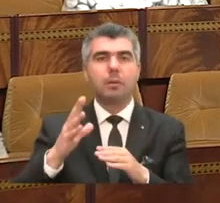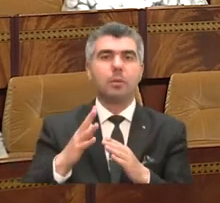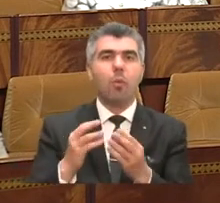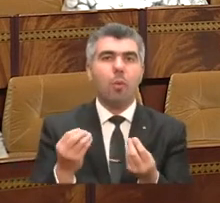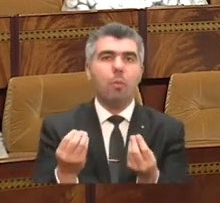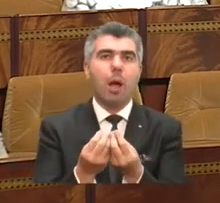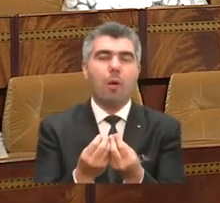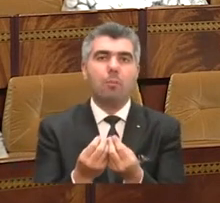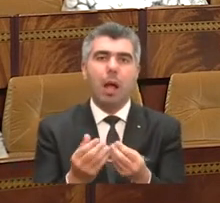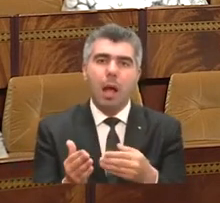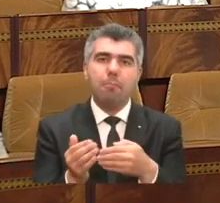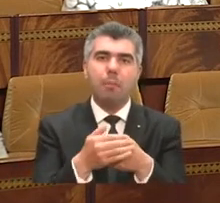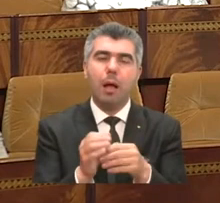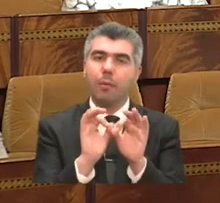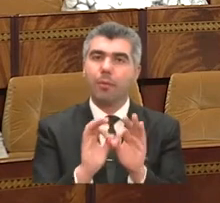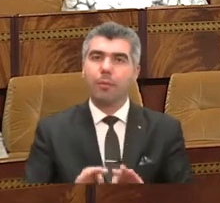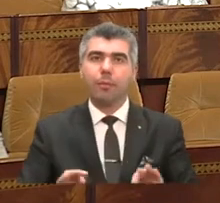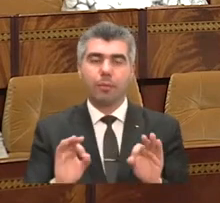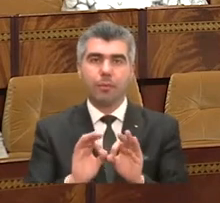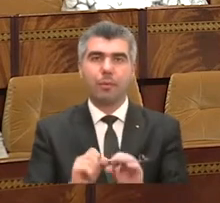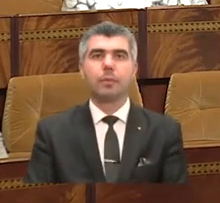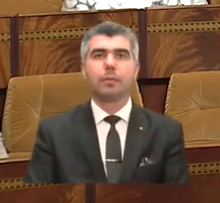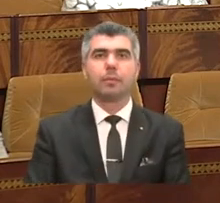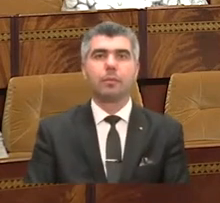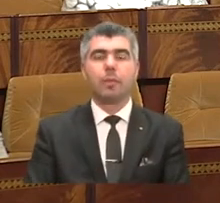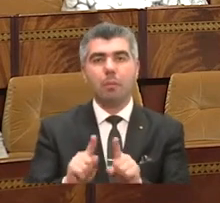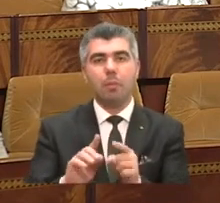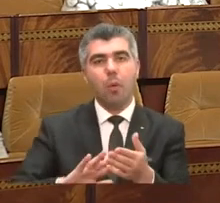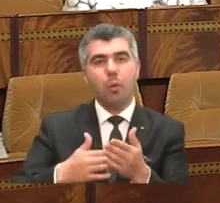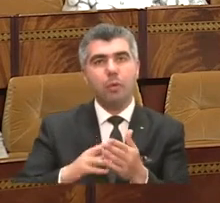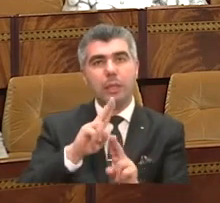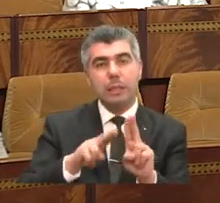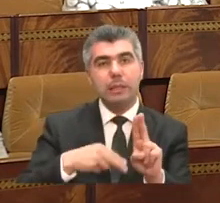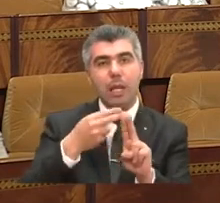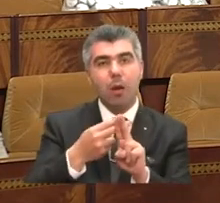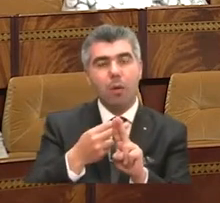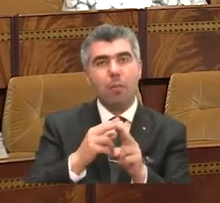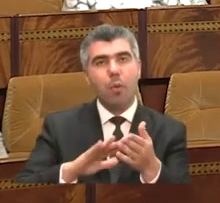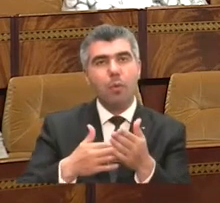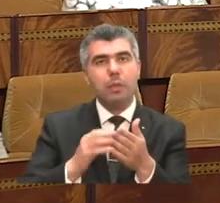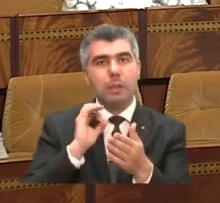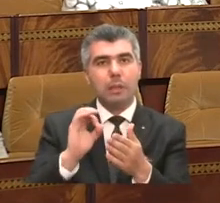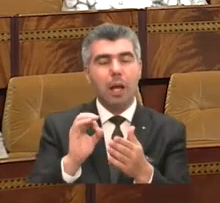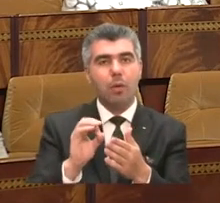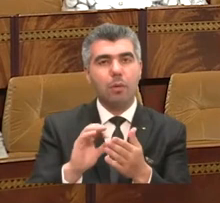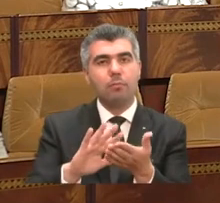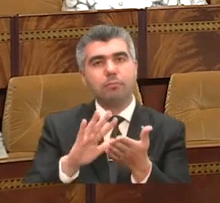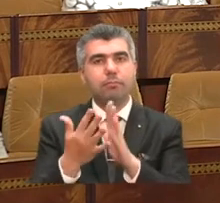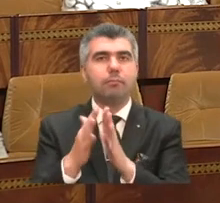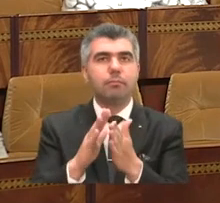ما فيه ما يتخبى. راه في الوقت اللي تنحاولوا باش ما نجاوبوش وتنروغوا تيولي واحد الانطباع